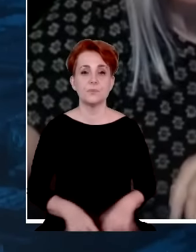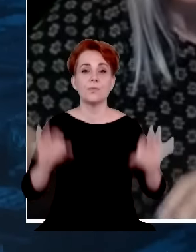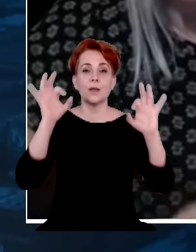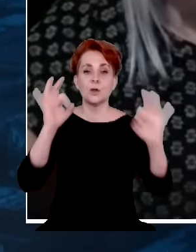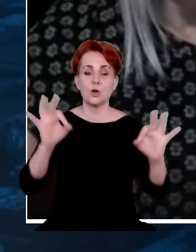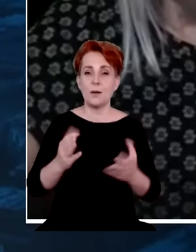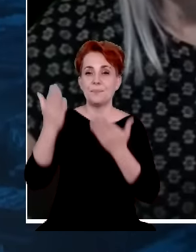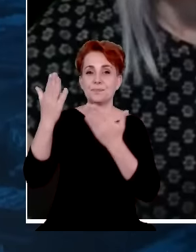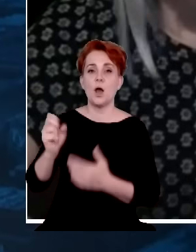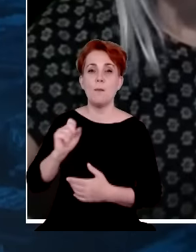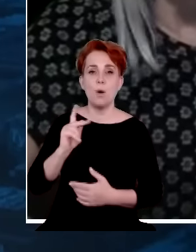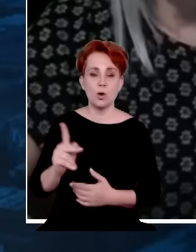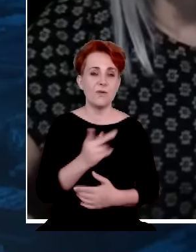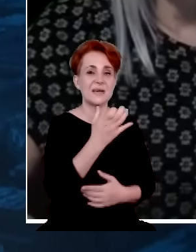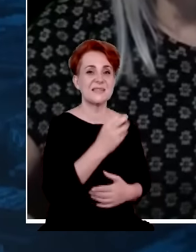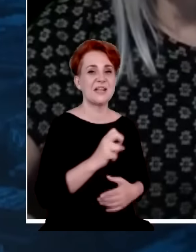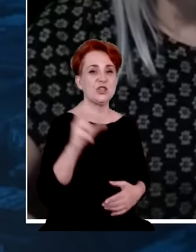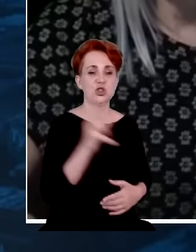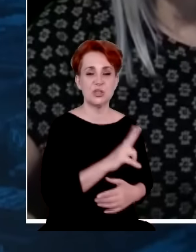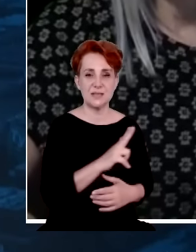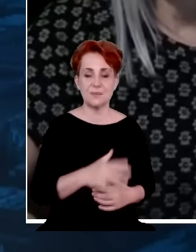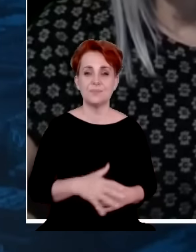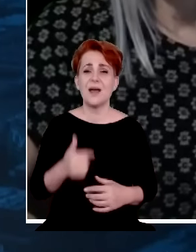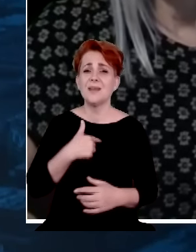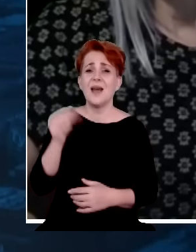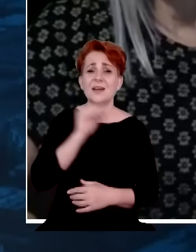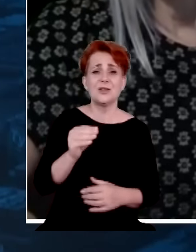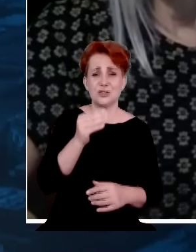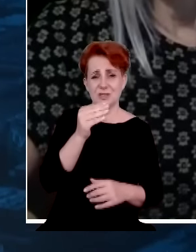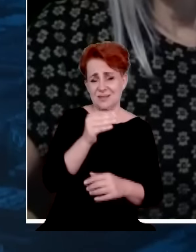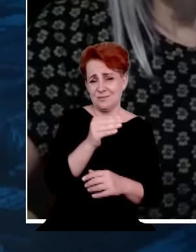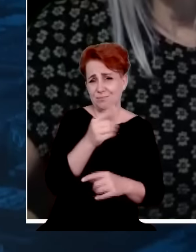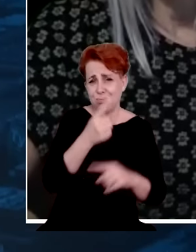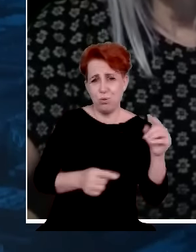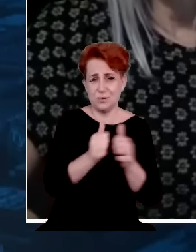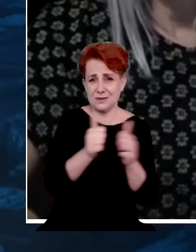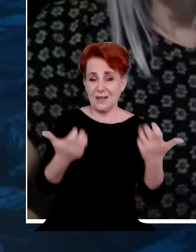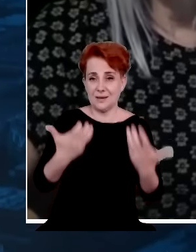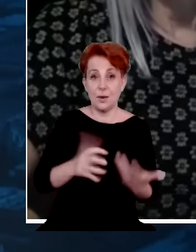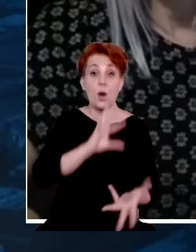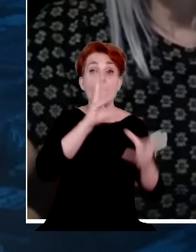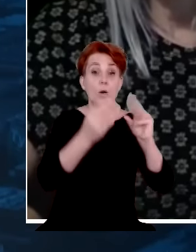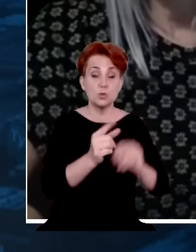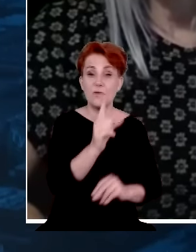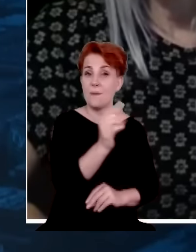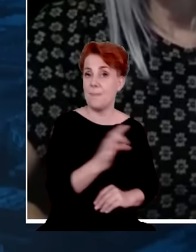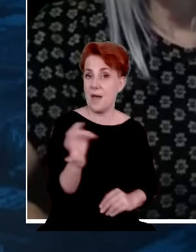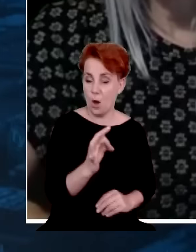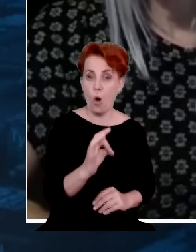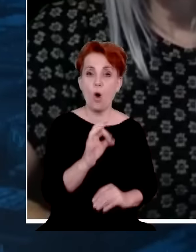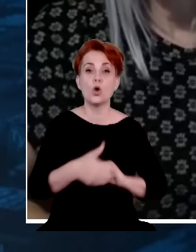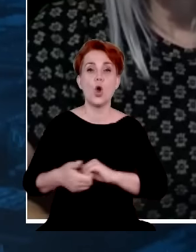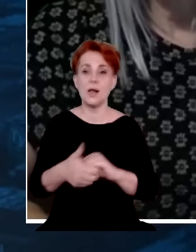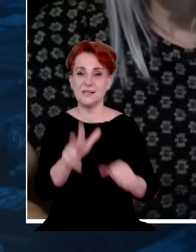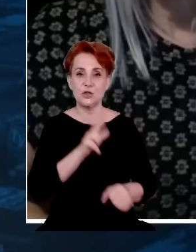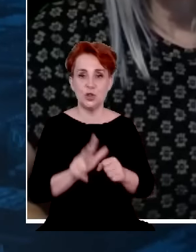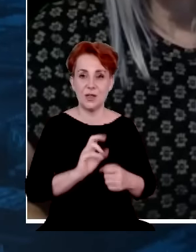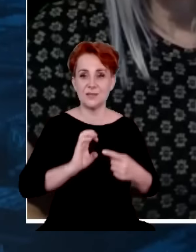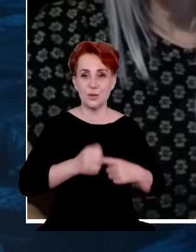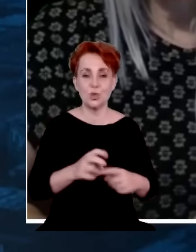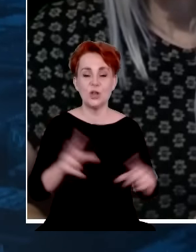Borowina stan chciał jeszcze zania czyta jest taka że Platforma Obywatelska koalicja 13 grudnia Proszę